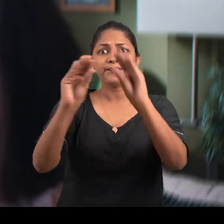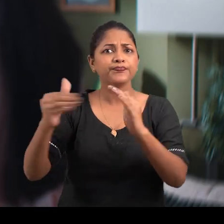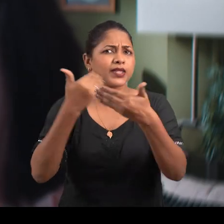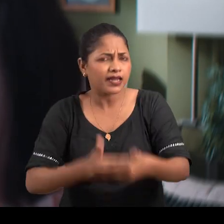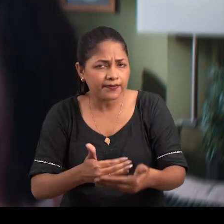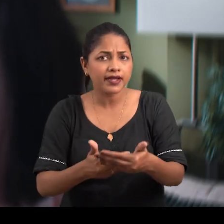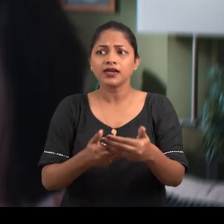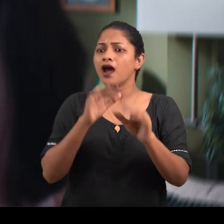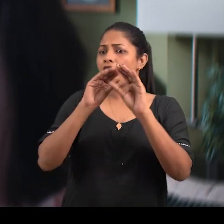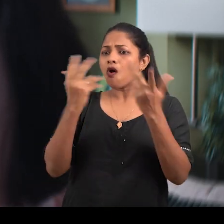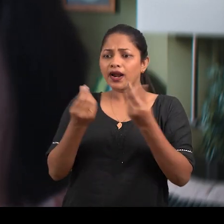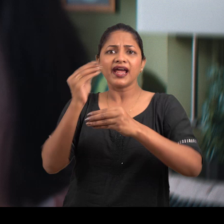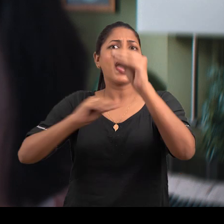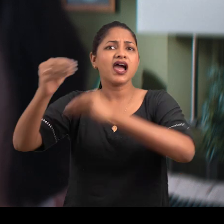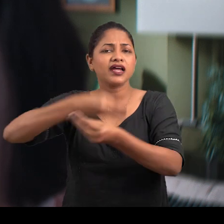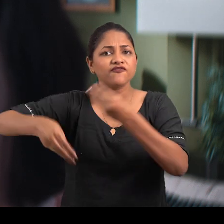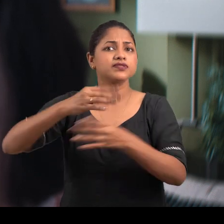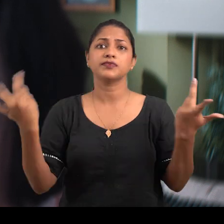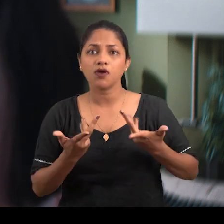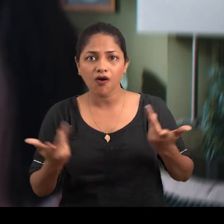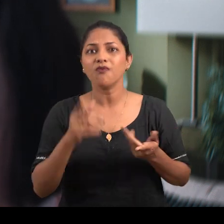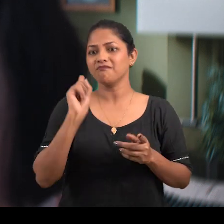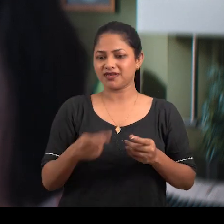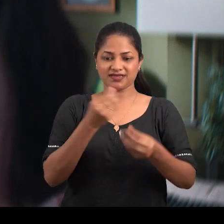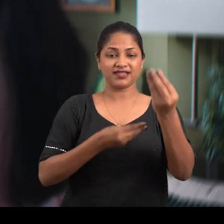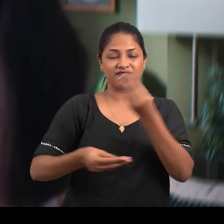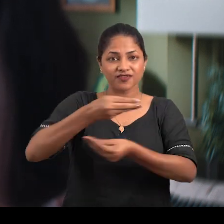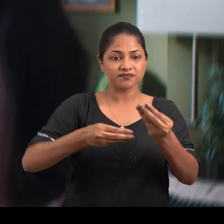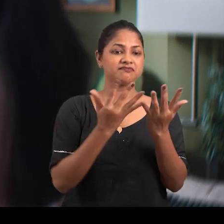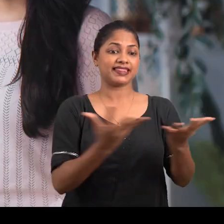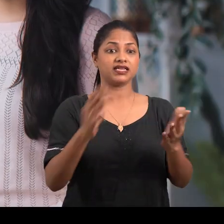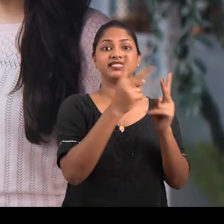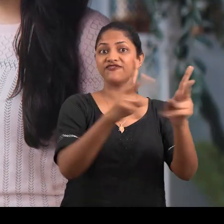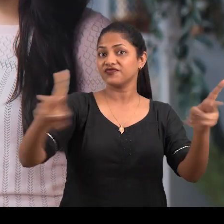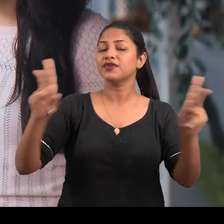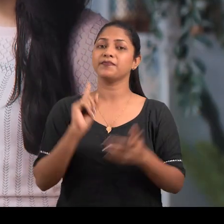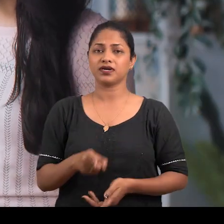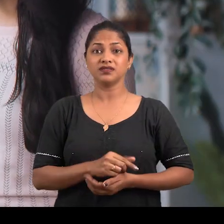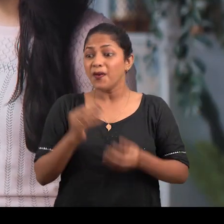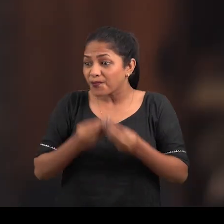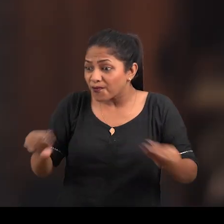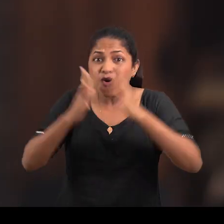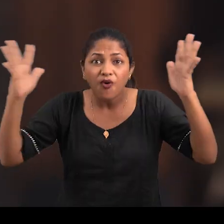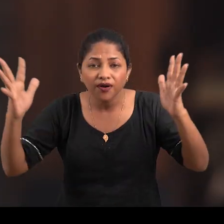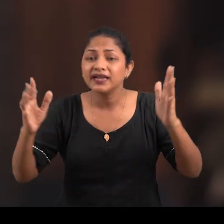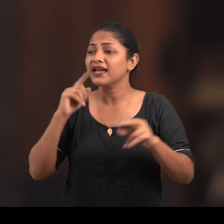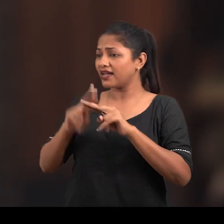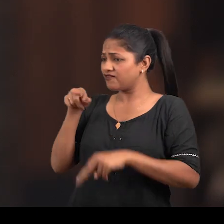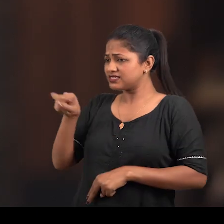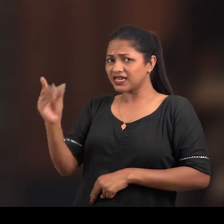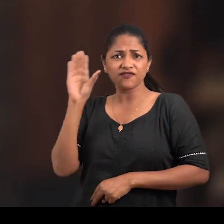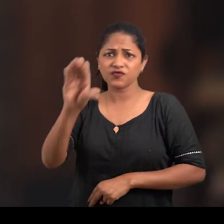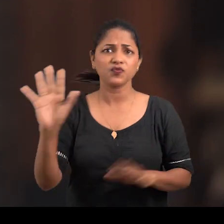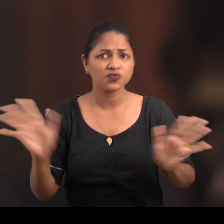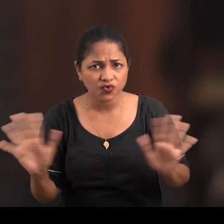ক্ষমতা আর সময়সীমা বুঝে বিনিয়োগ সবসময় বিভিন্ন ধরনের সম্পদে ভাগ করা উচিত। এত কিছু করতে হবে নাকি? বিনিয়োগ